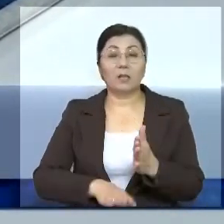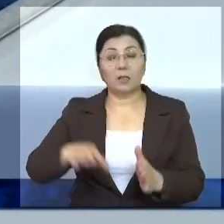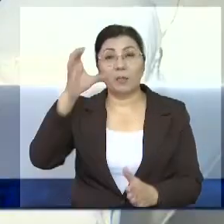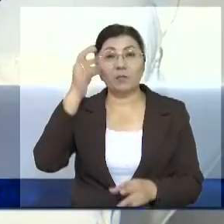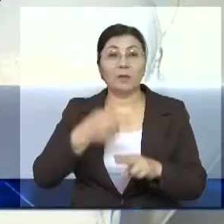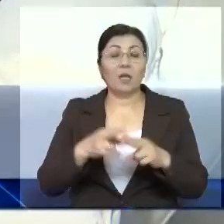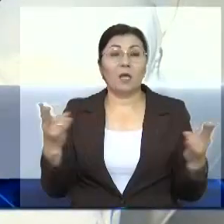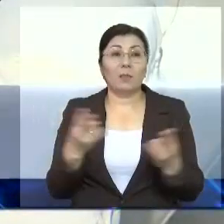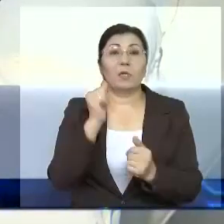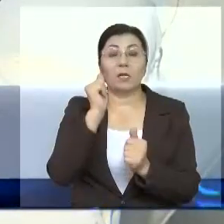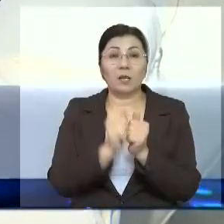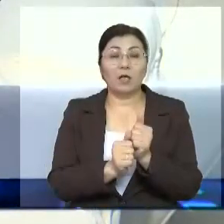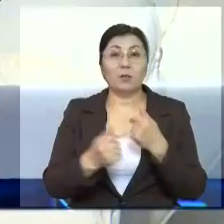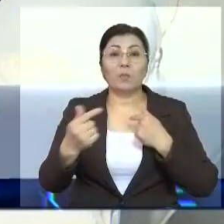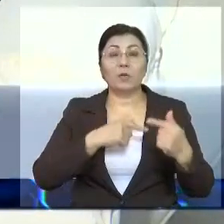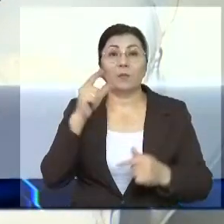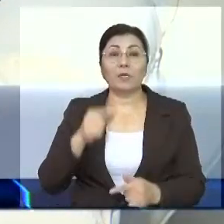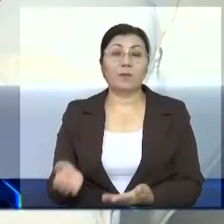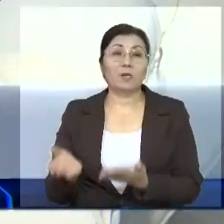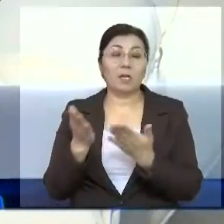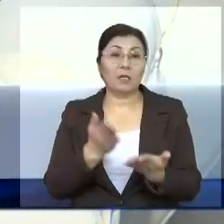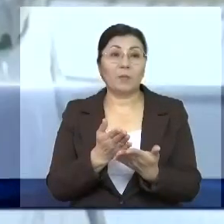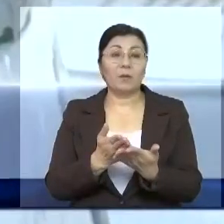Поэтому необходимо каждому потерпевшему подходить